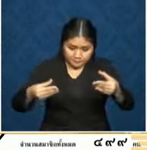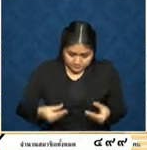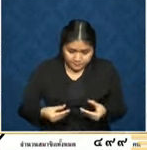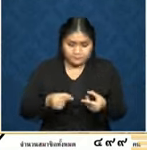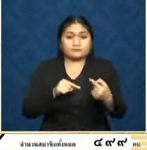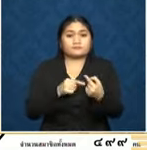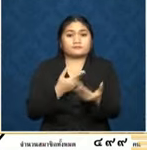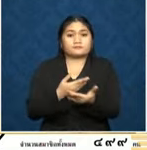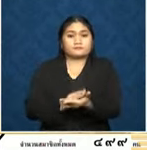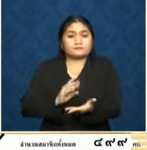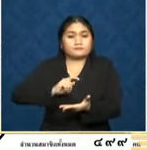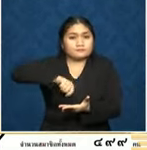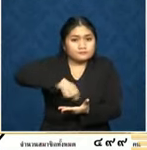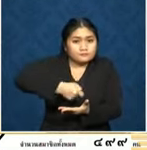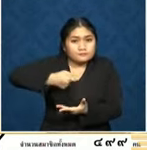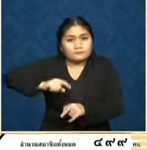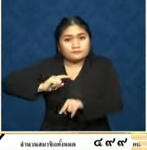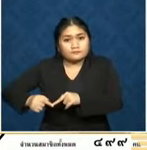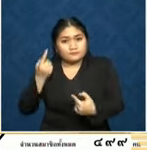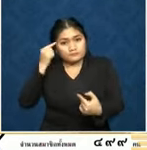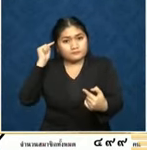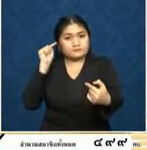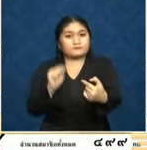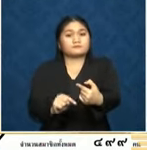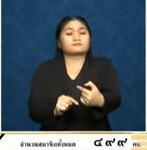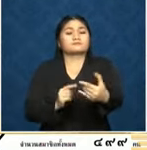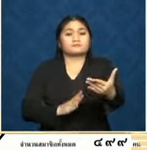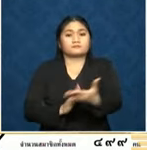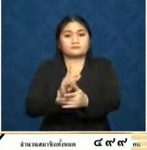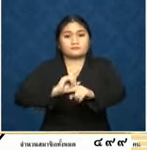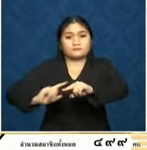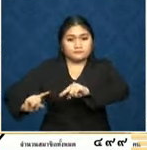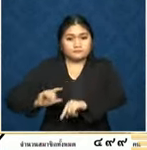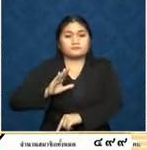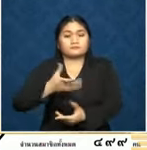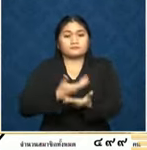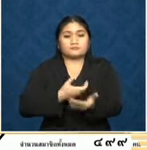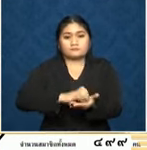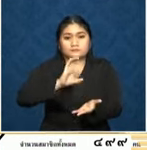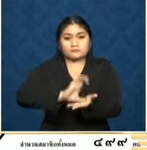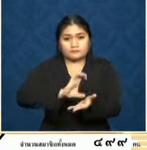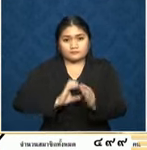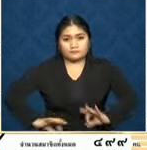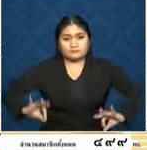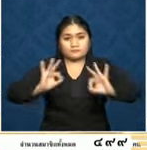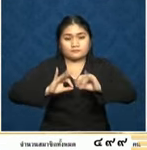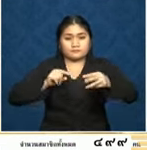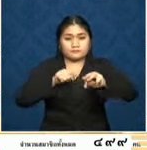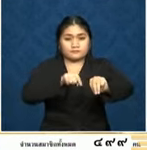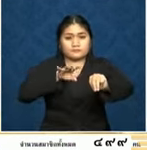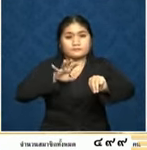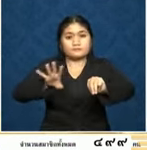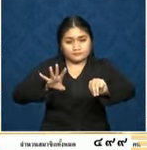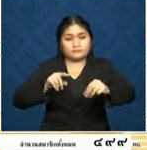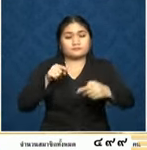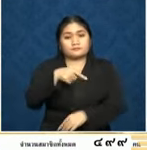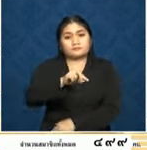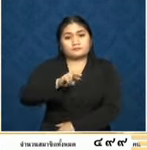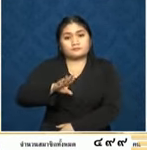ของประเทศที่มีลักษณะมุ่งเป้าหมายและผลสัมฤทธิ์ของงบประมาณเป็นสำคัญโดยในมาตรา4แห่งพระราชบัญญัติงบประมาณ